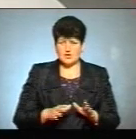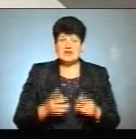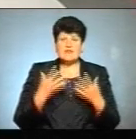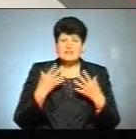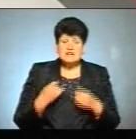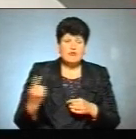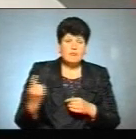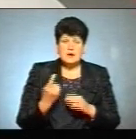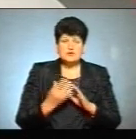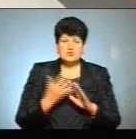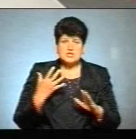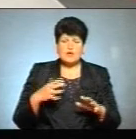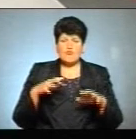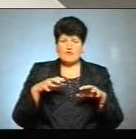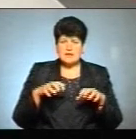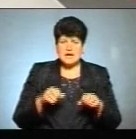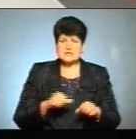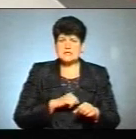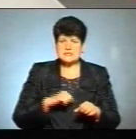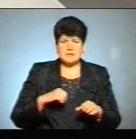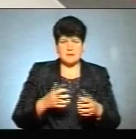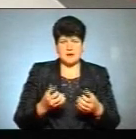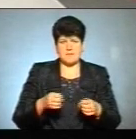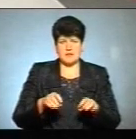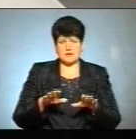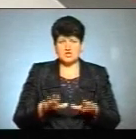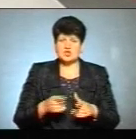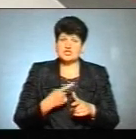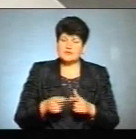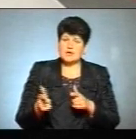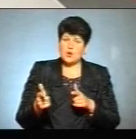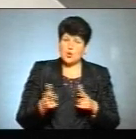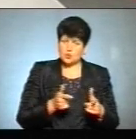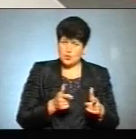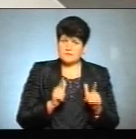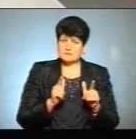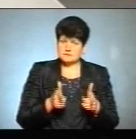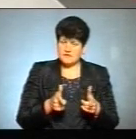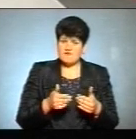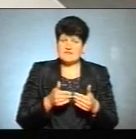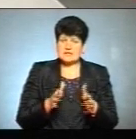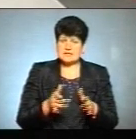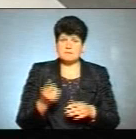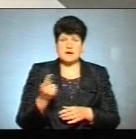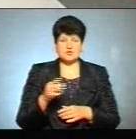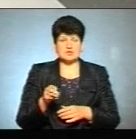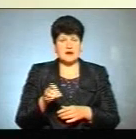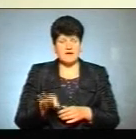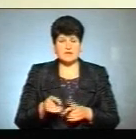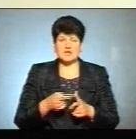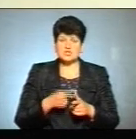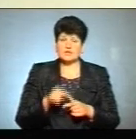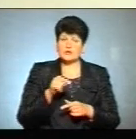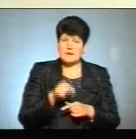першу чергу самі власники приймали рішення, чи вони готові відкритися з 1 травня, чи вони